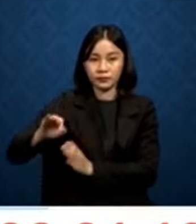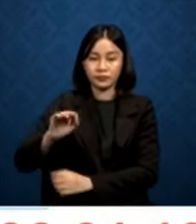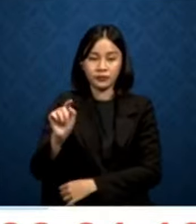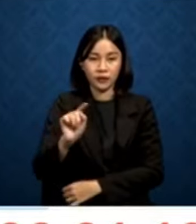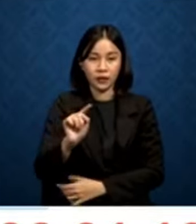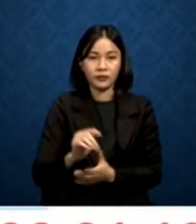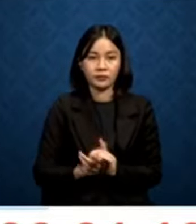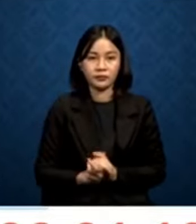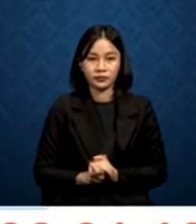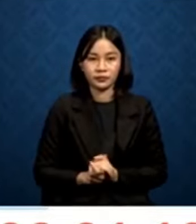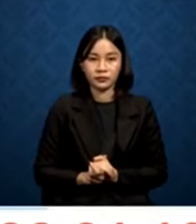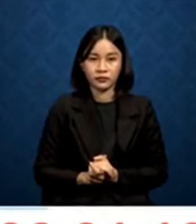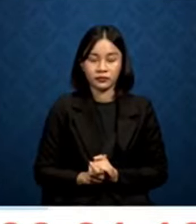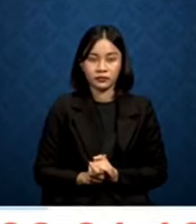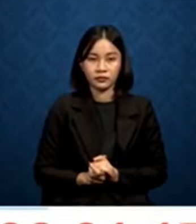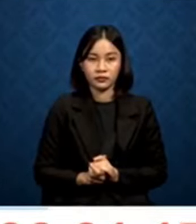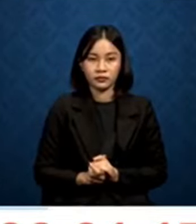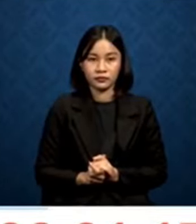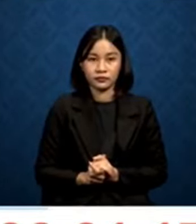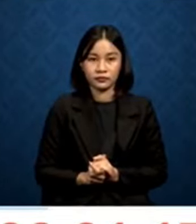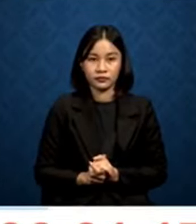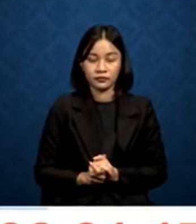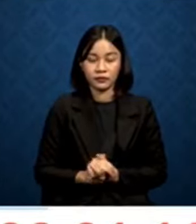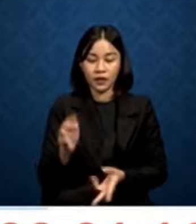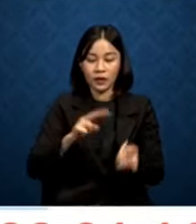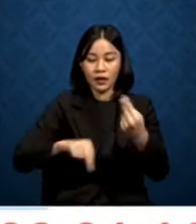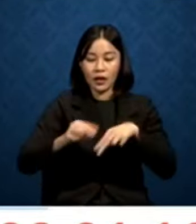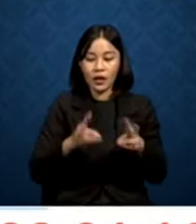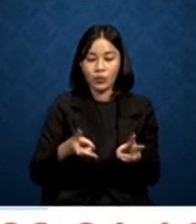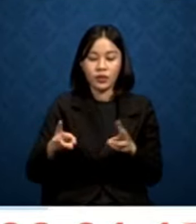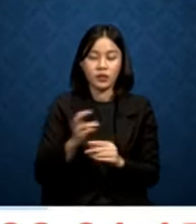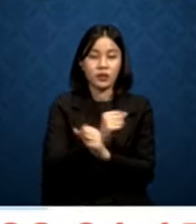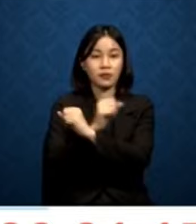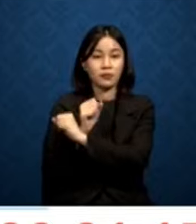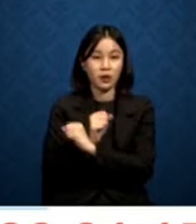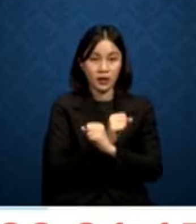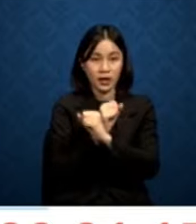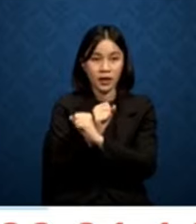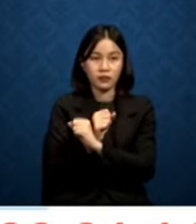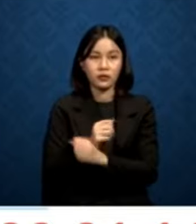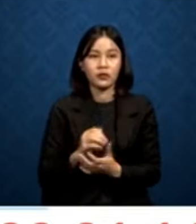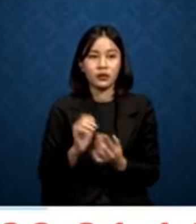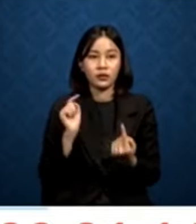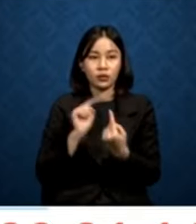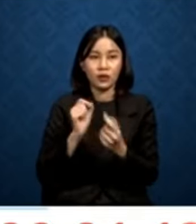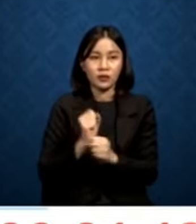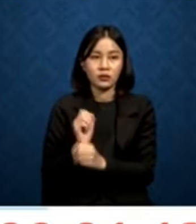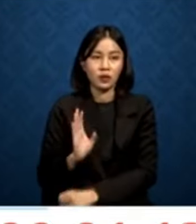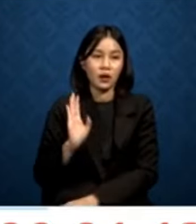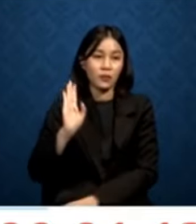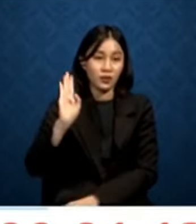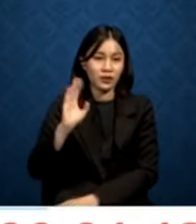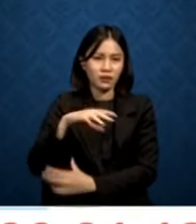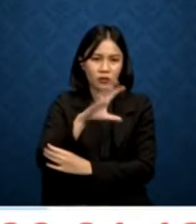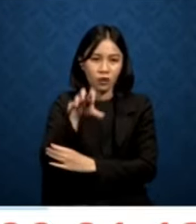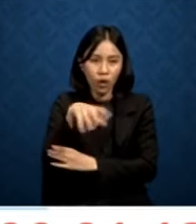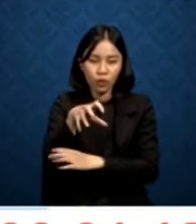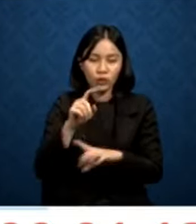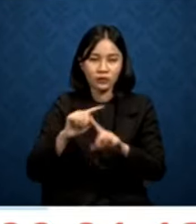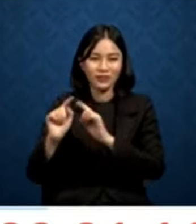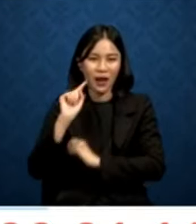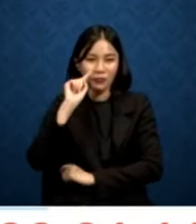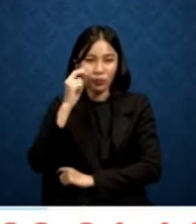ี่จะหาวิธีการป้องกันไม่ให้ธุรกิจหลอกลงลษณะนี้เกิดขึ้นใ